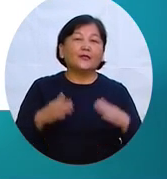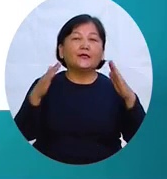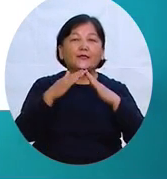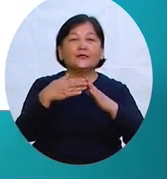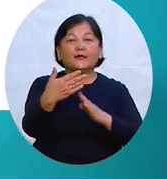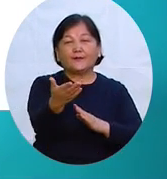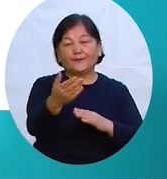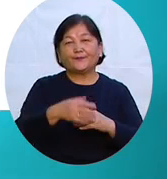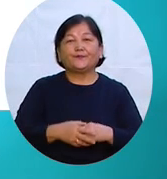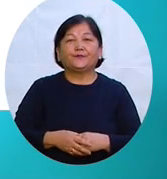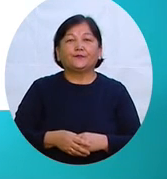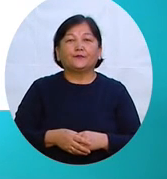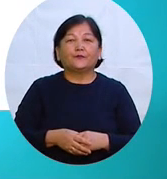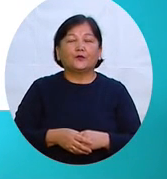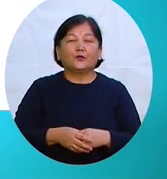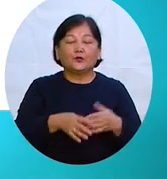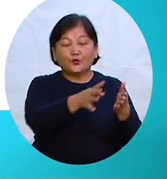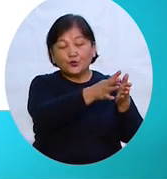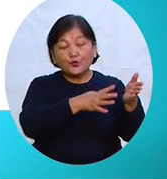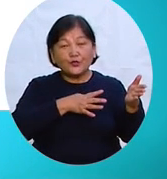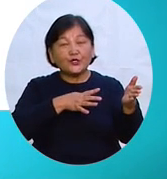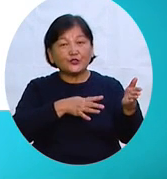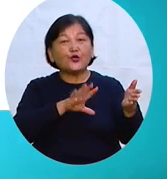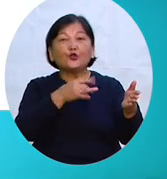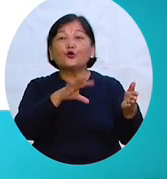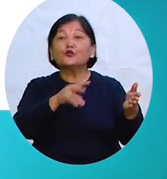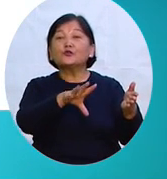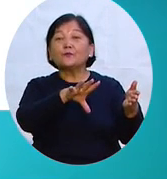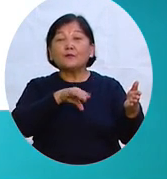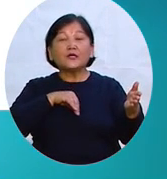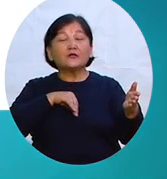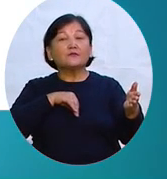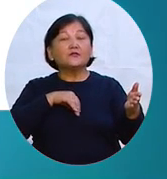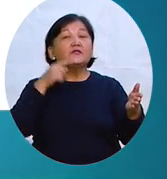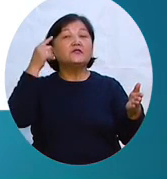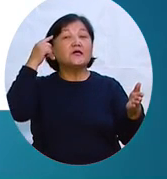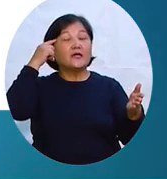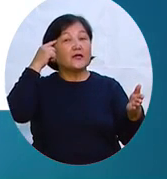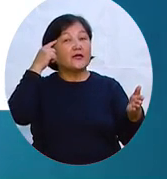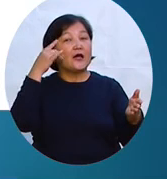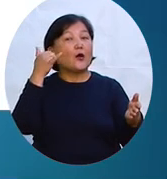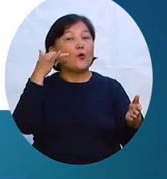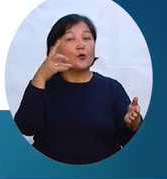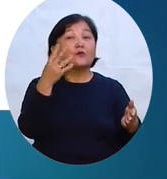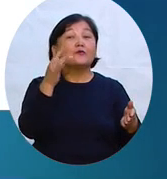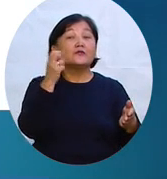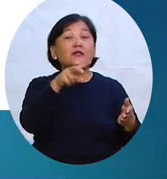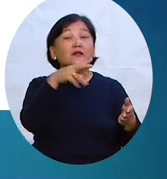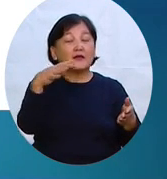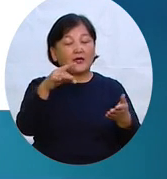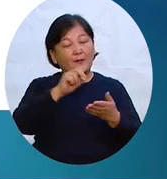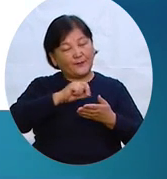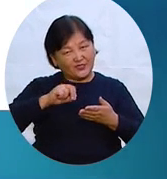даалгавар, шүлгээс төрсөн мэдрэм сэтгэгдлээ уран дүрслэлээр илэрхийлэн бичээрэй.